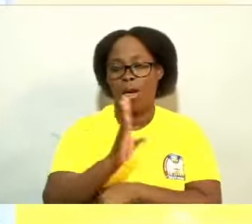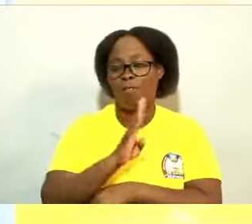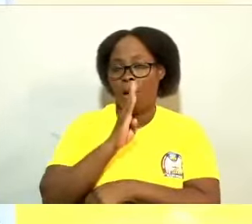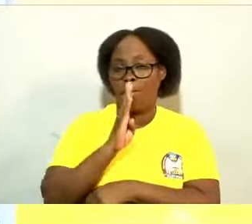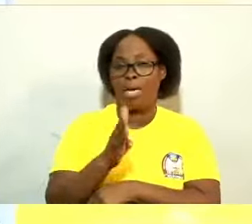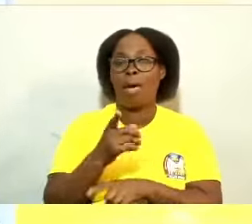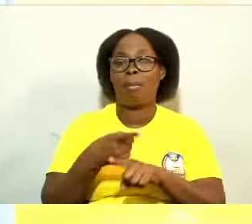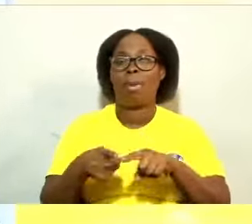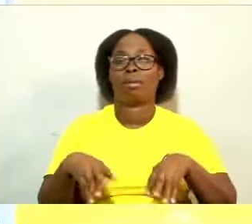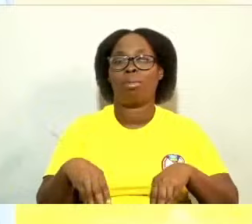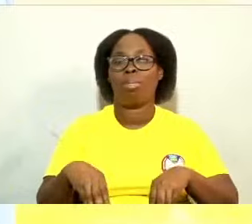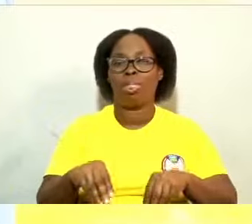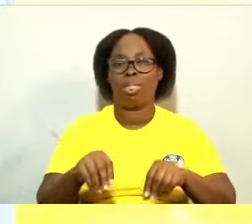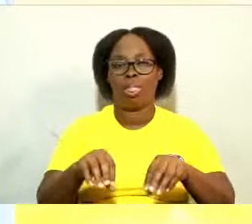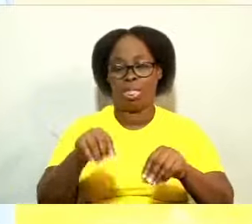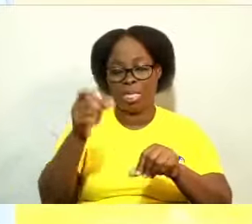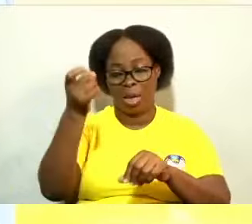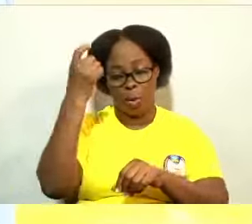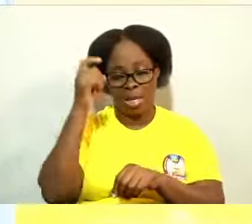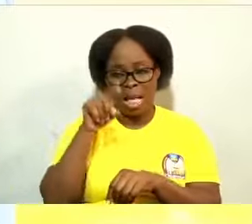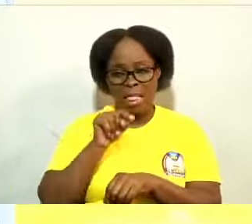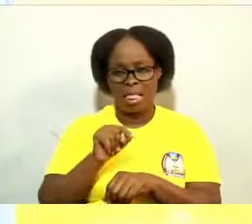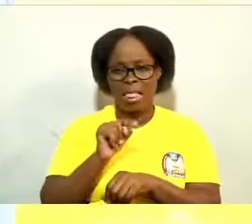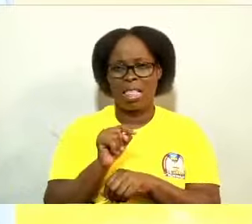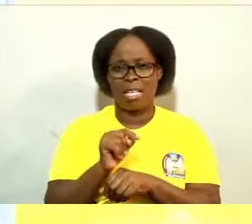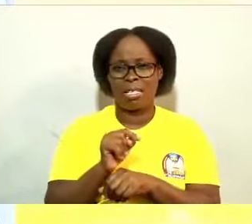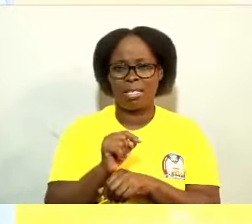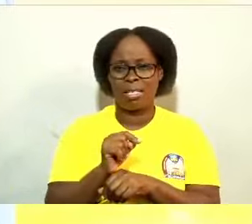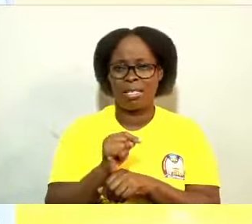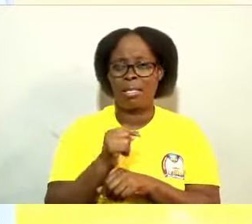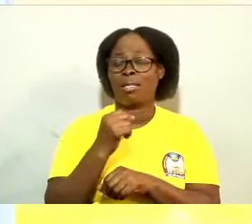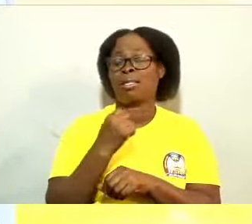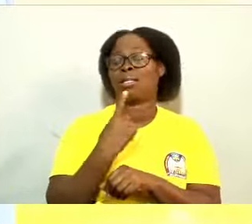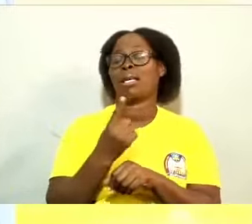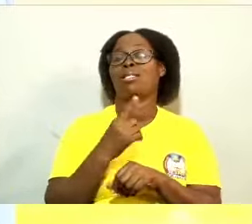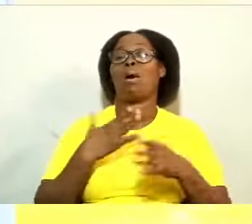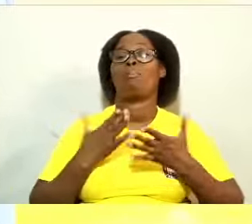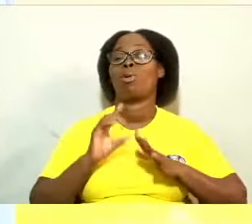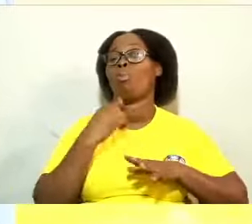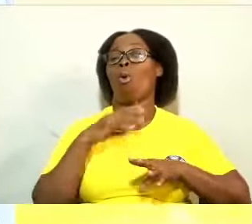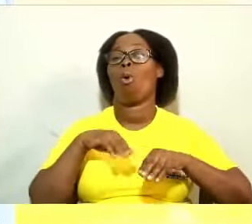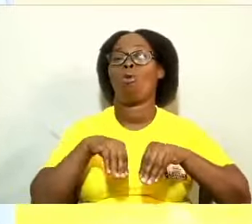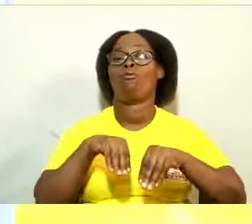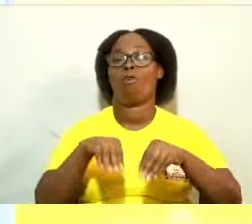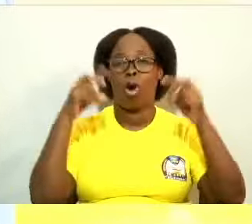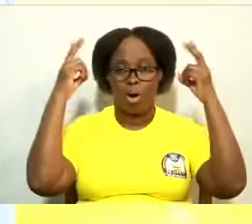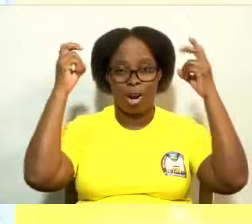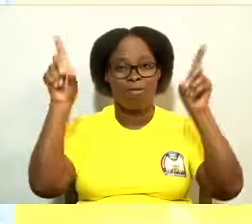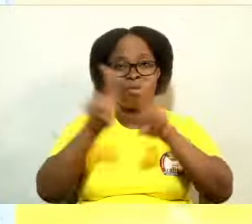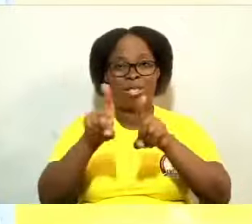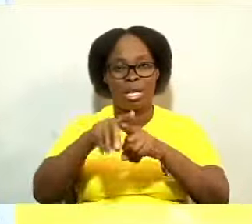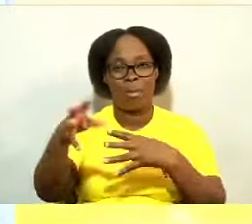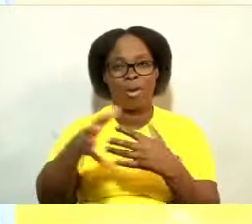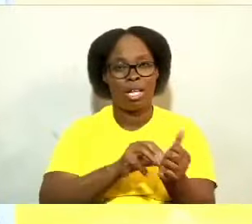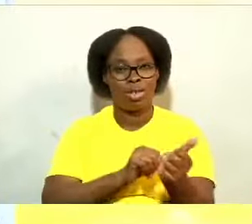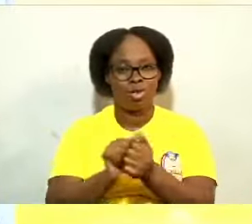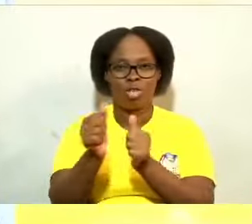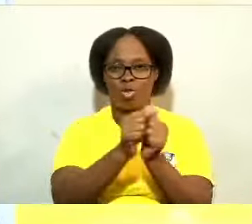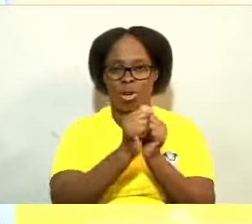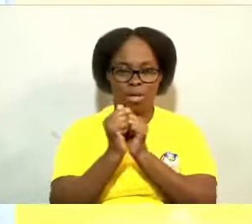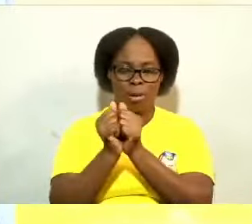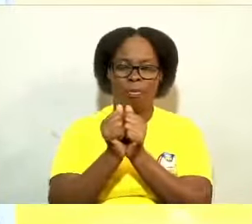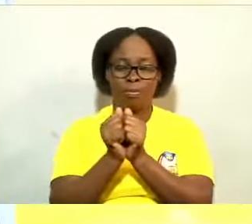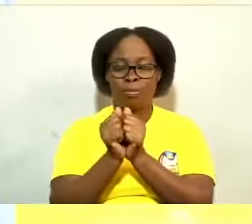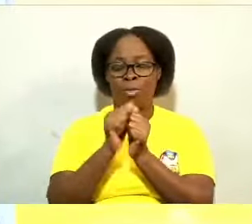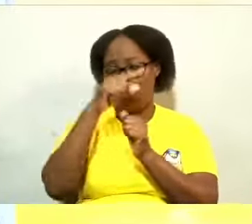atakuwa majivu. Katiba hiyo inasema na wanaomfuata nao wataangamia naye.